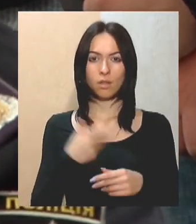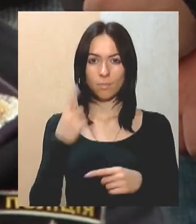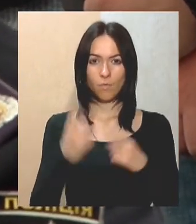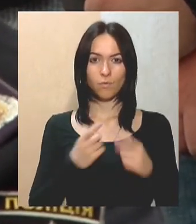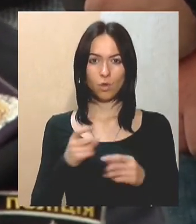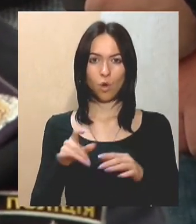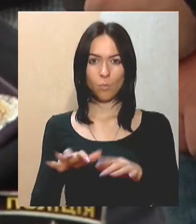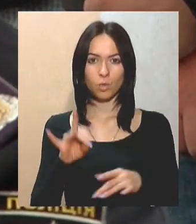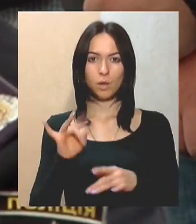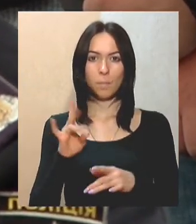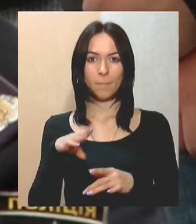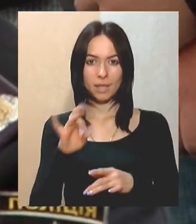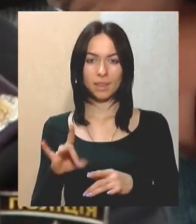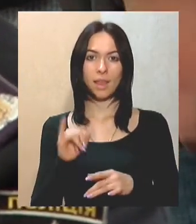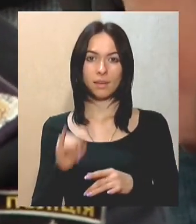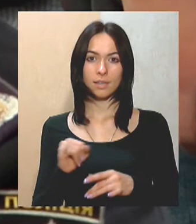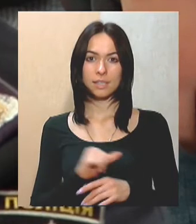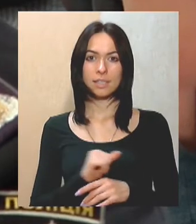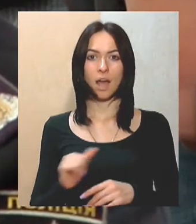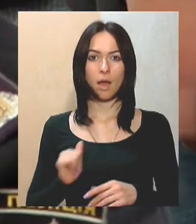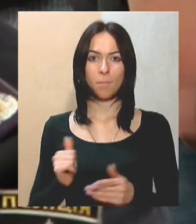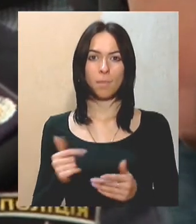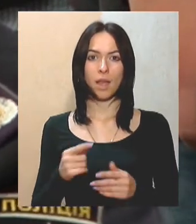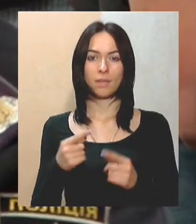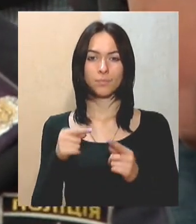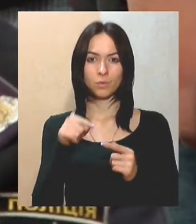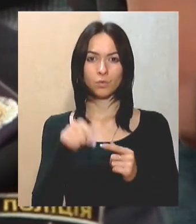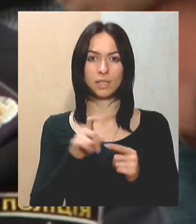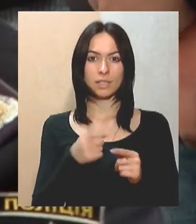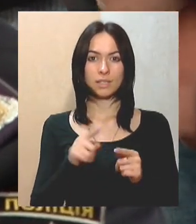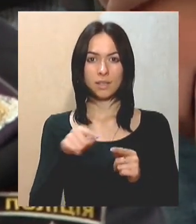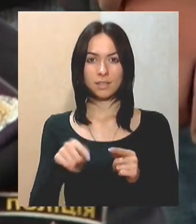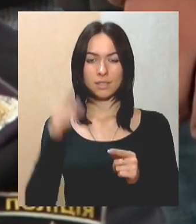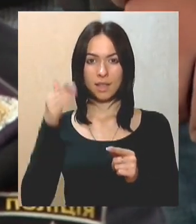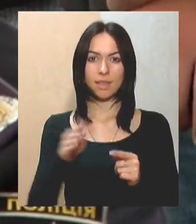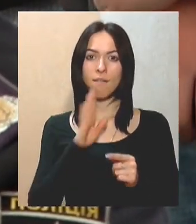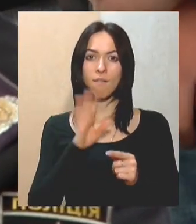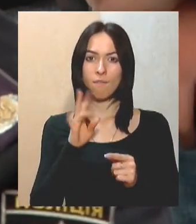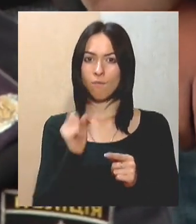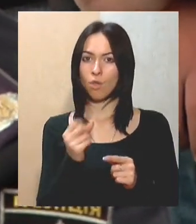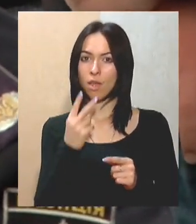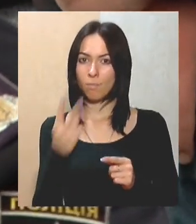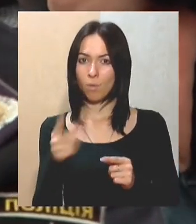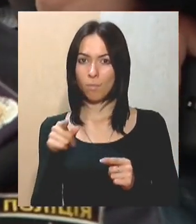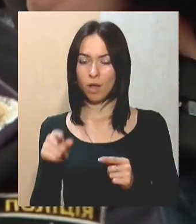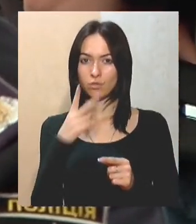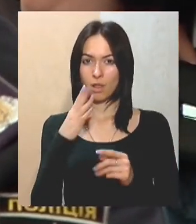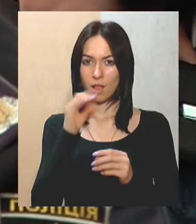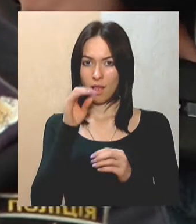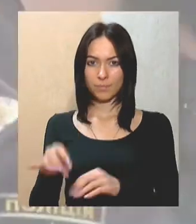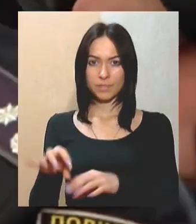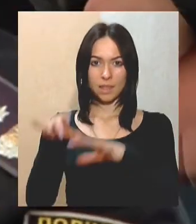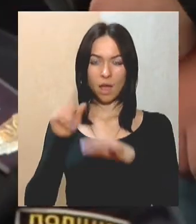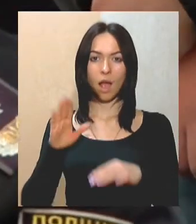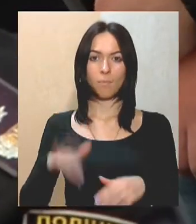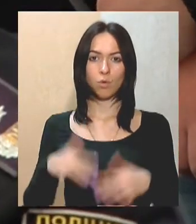принтер. От, і саме десь з цієї стіни вона побачила і задимлення, а потім вже